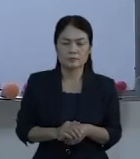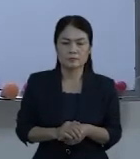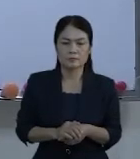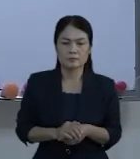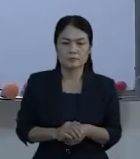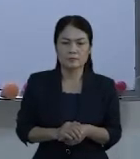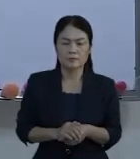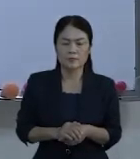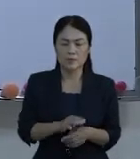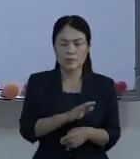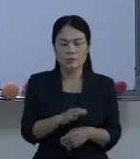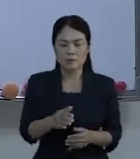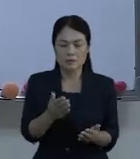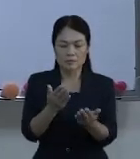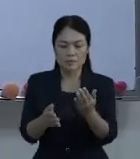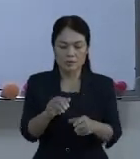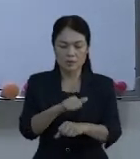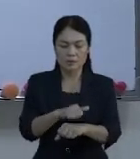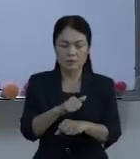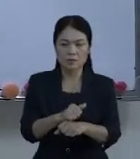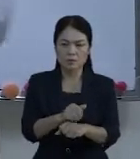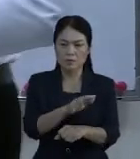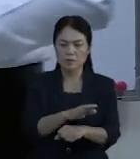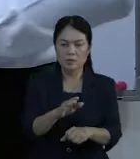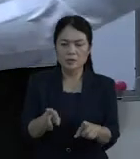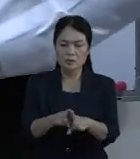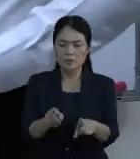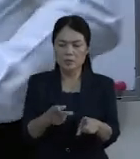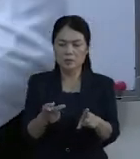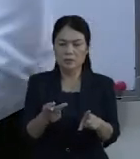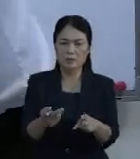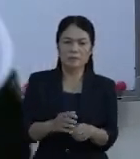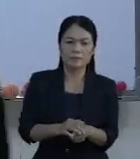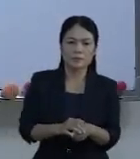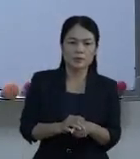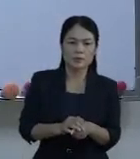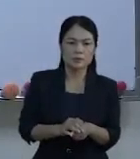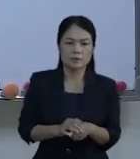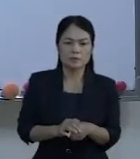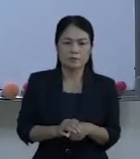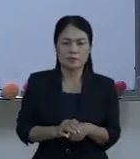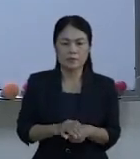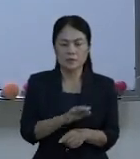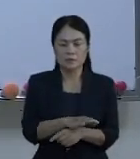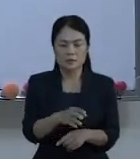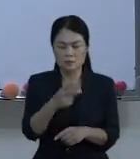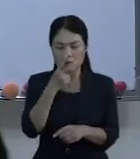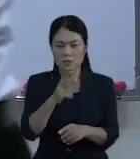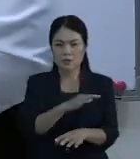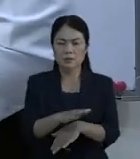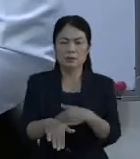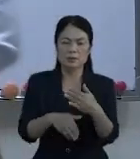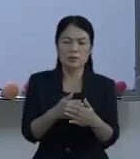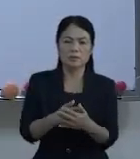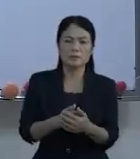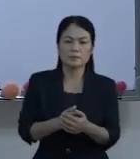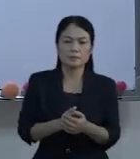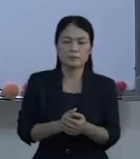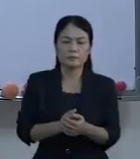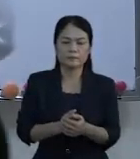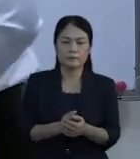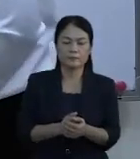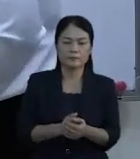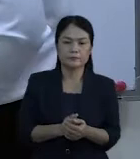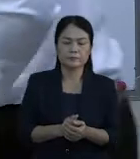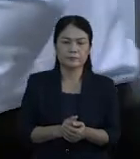và con tiêm toàn mới cái cài bọc cồn này bọc là cũng đôi khi ớt nó con đấy và lấy những cô vừa được ớt nghĩa và